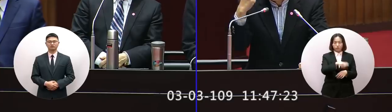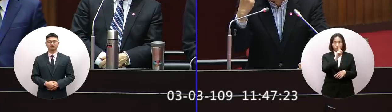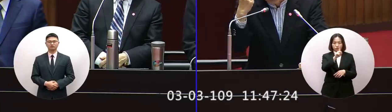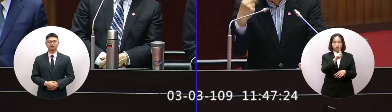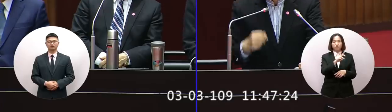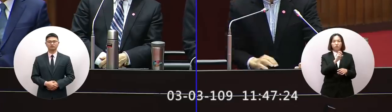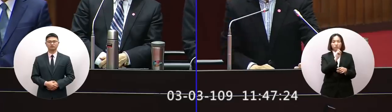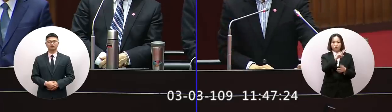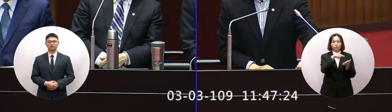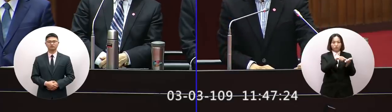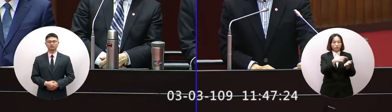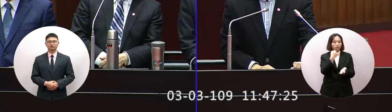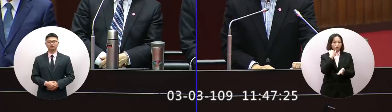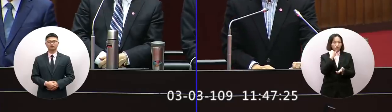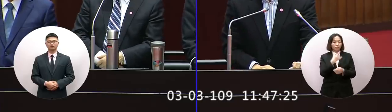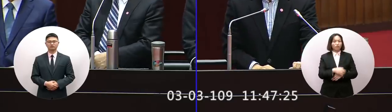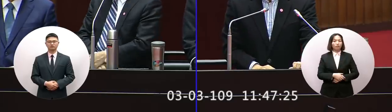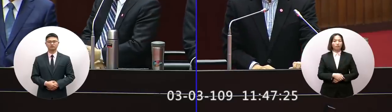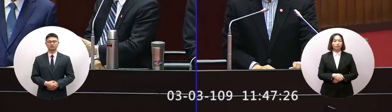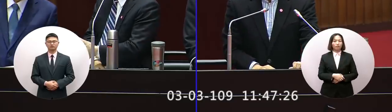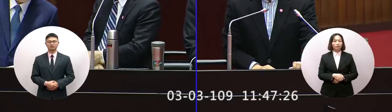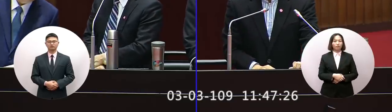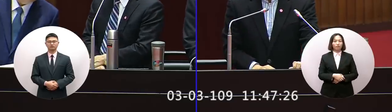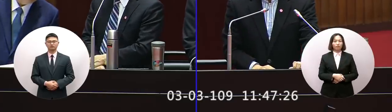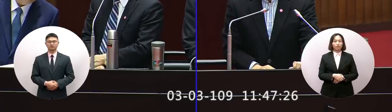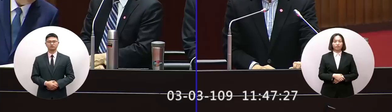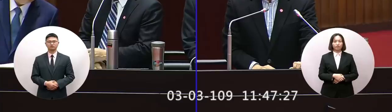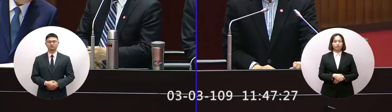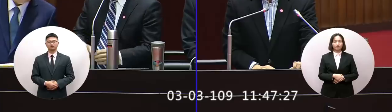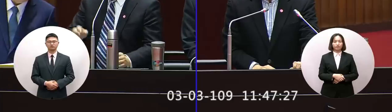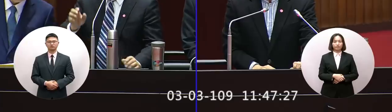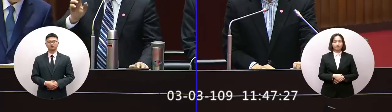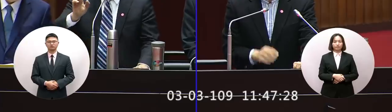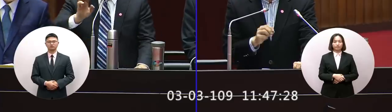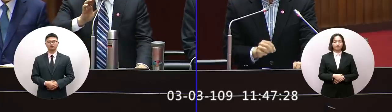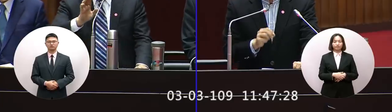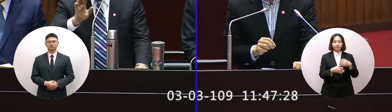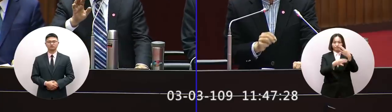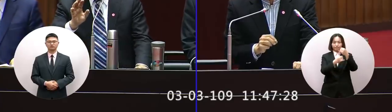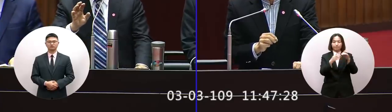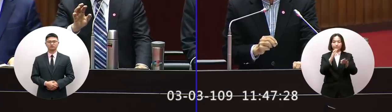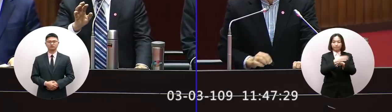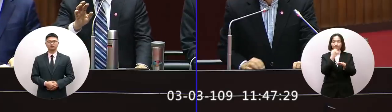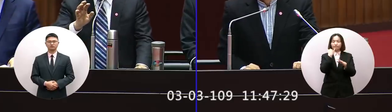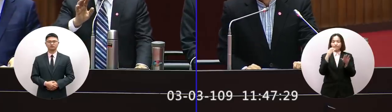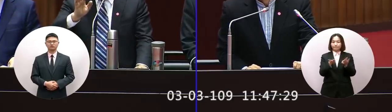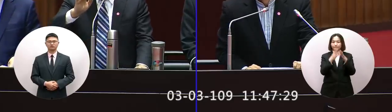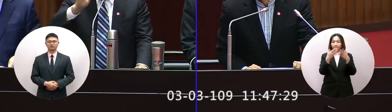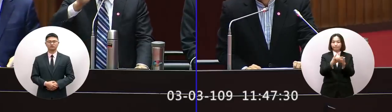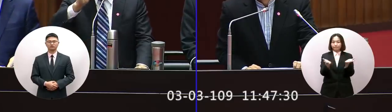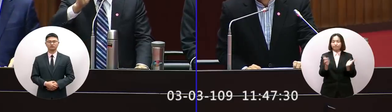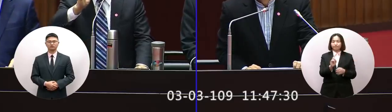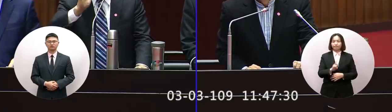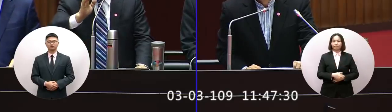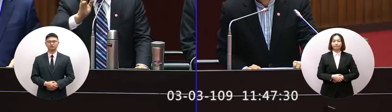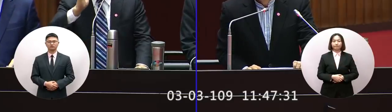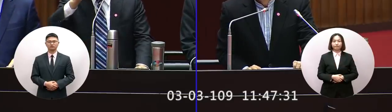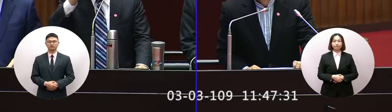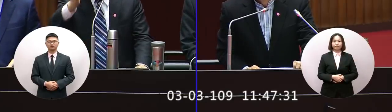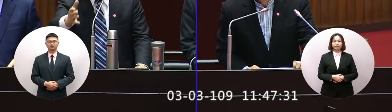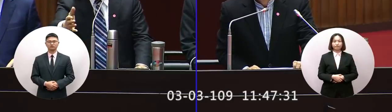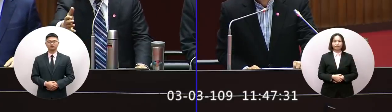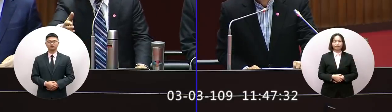你給我兩百塊這樣我們有辦法兩個怎麼時候開始兩個禮拜內我